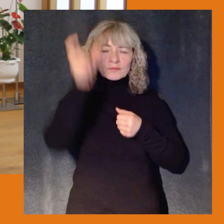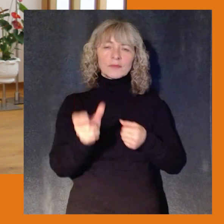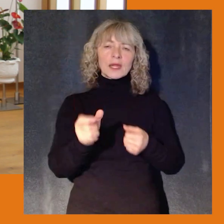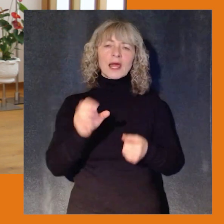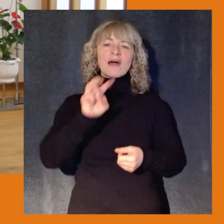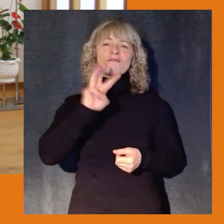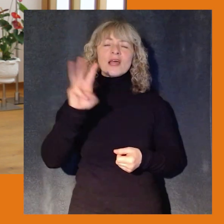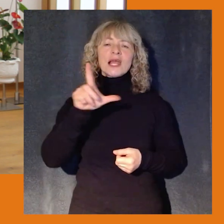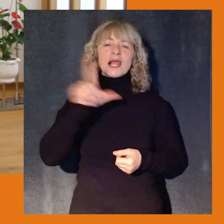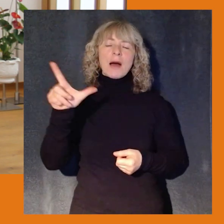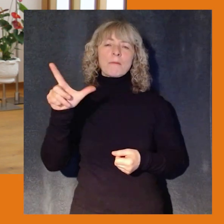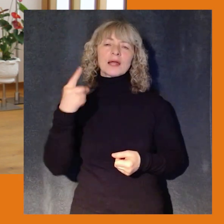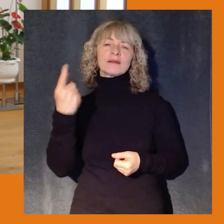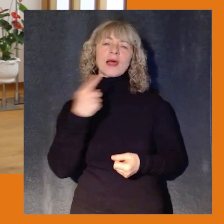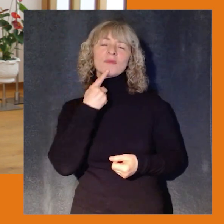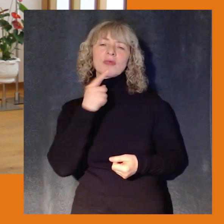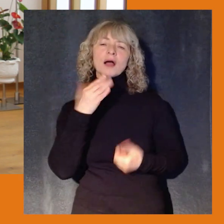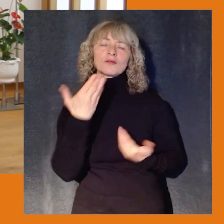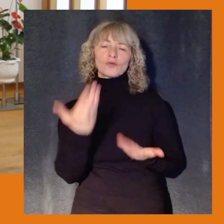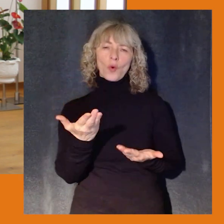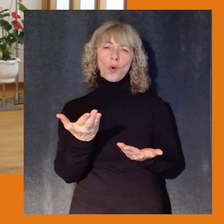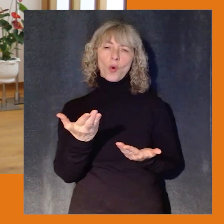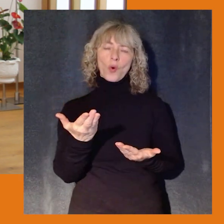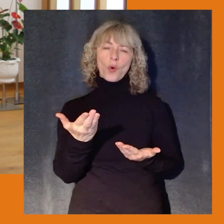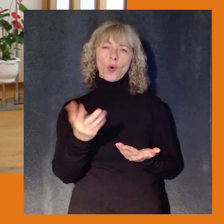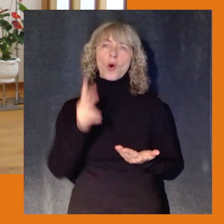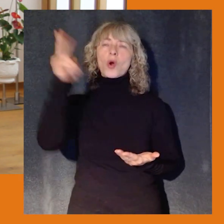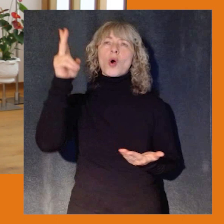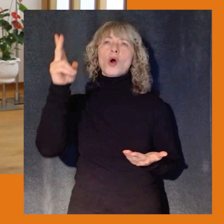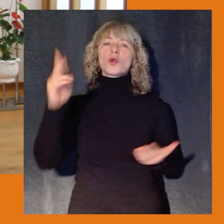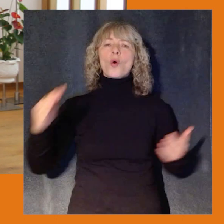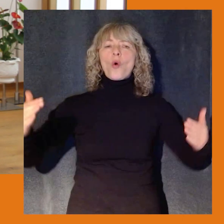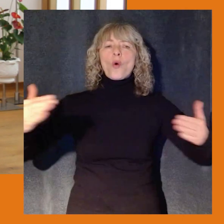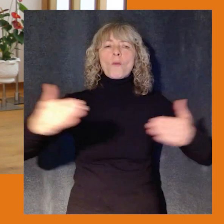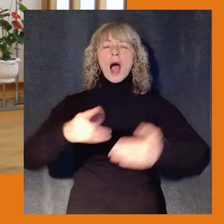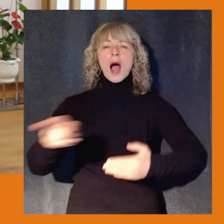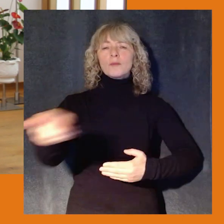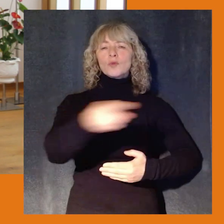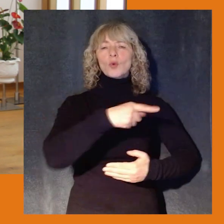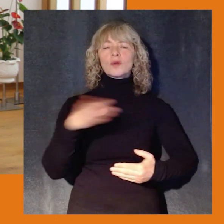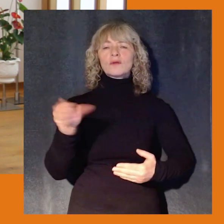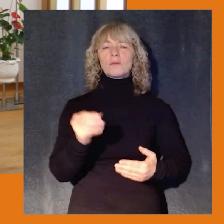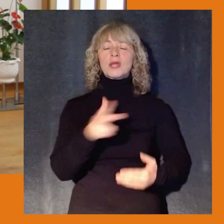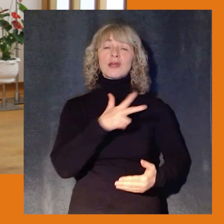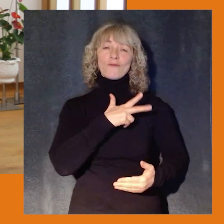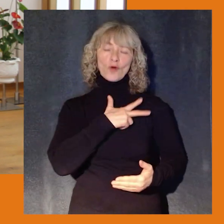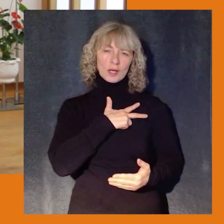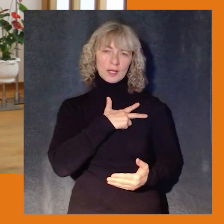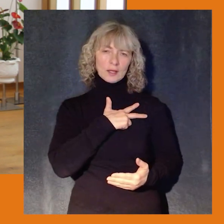formuliert das so. Gott umarmt uns mit der Wirklichkeit.